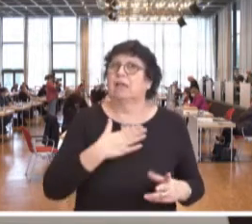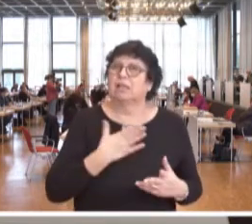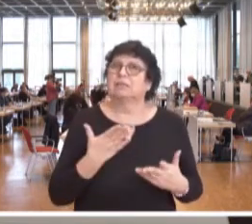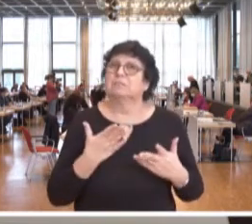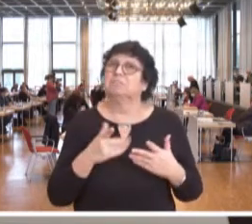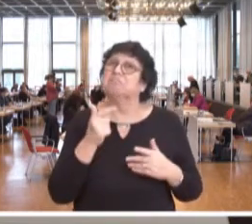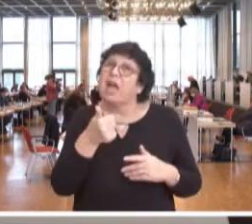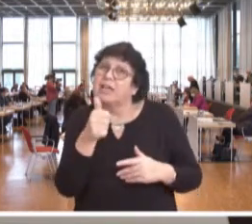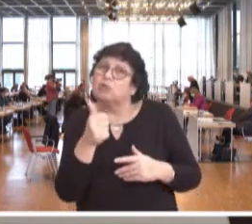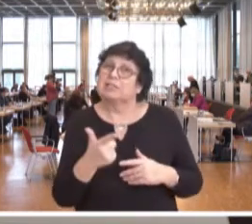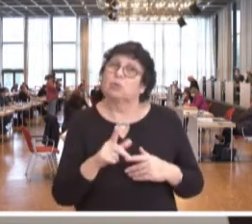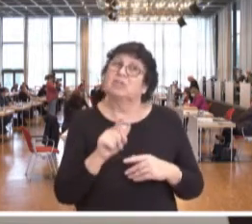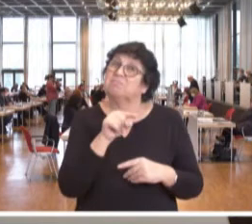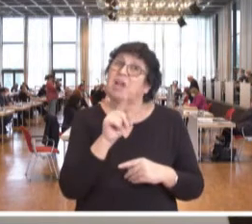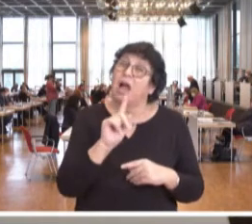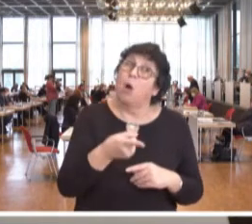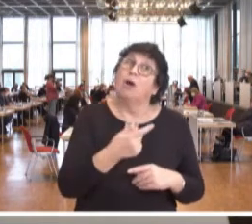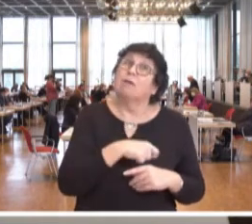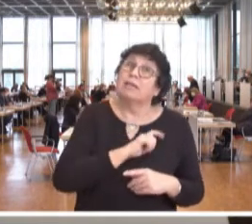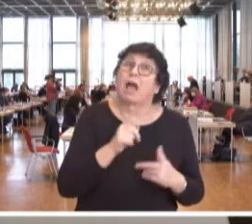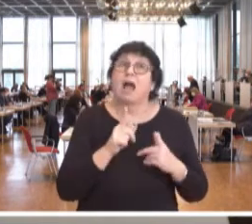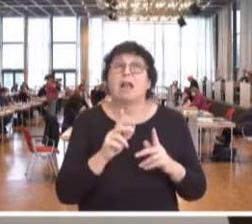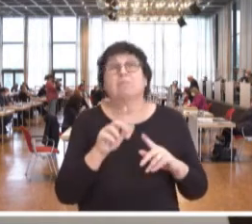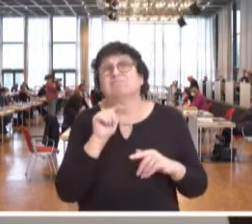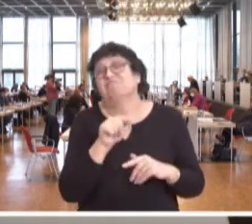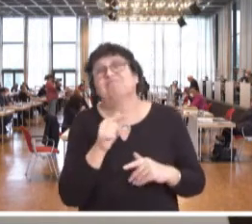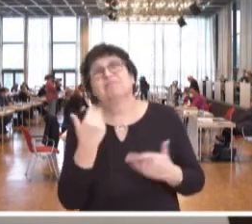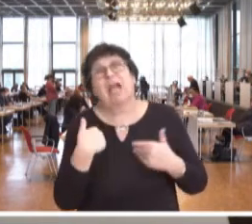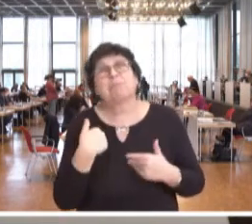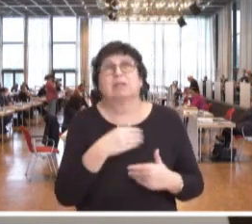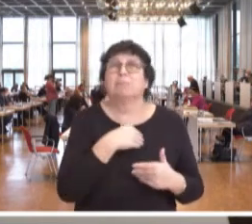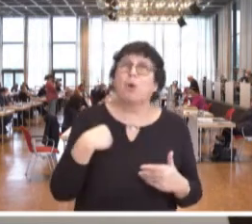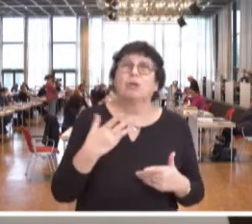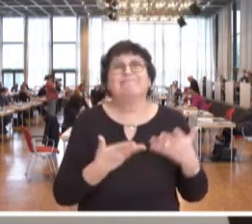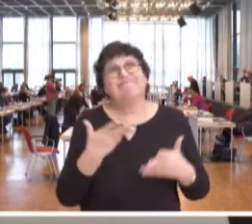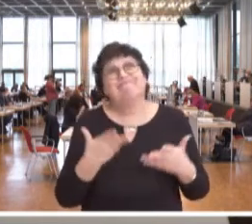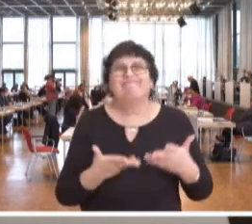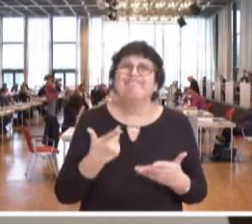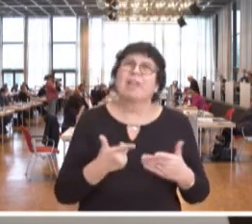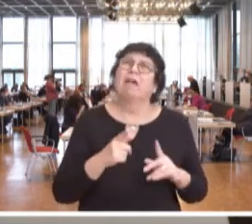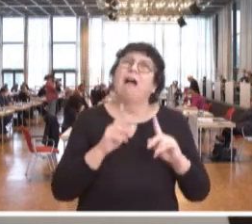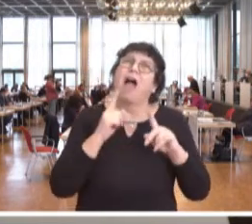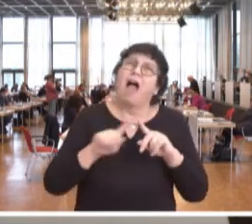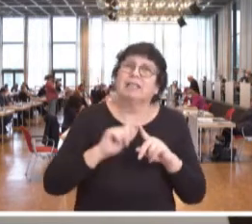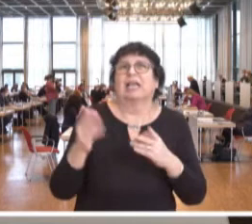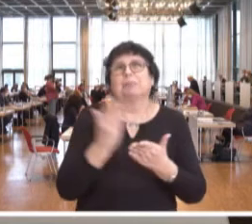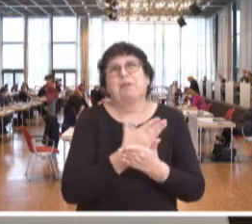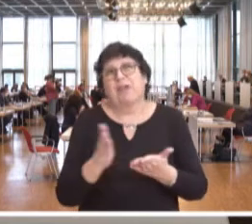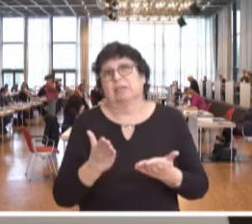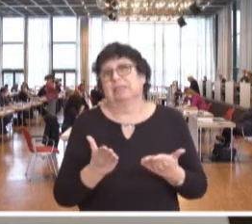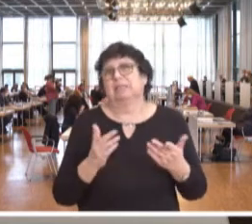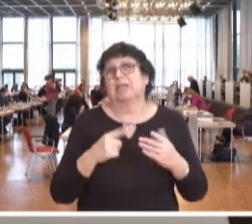es doch auch von diesem General eher ein patriotischer Akt war. Aber er wurde natürlich anders bewertet im Laufe